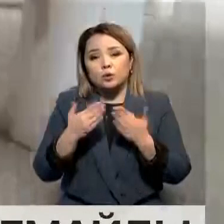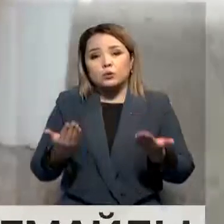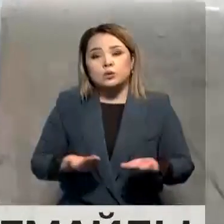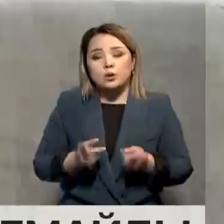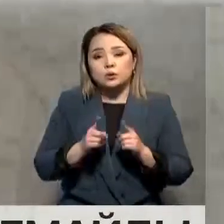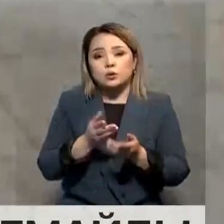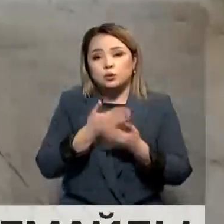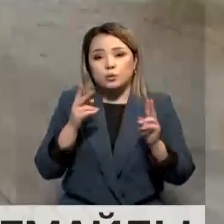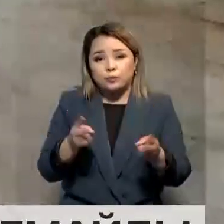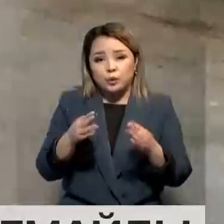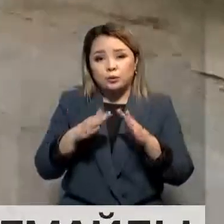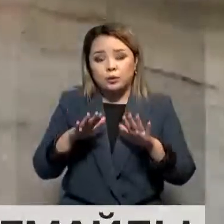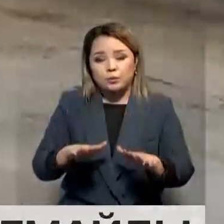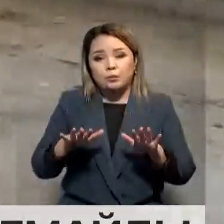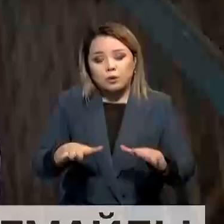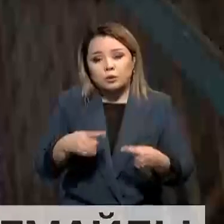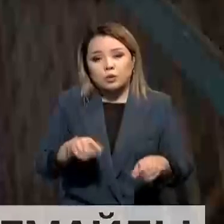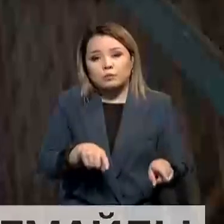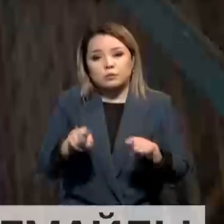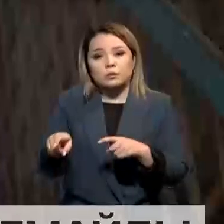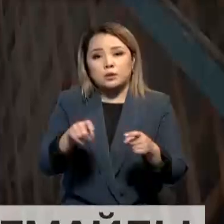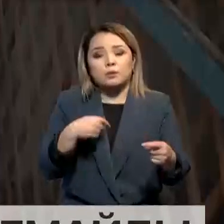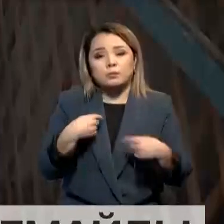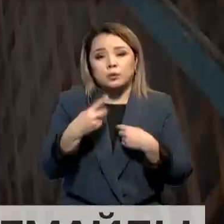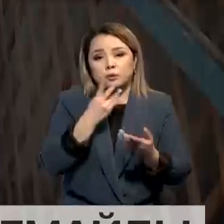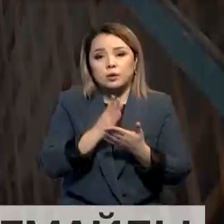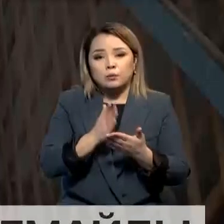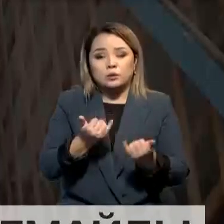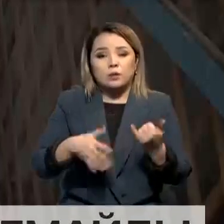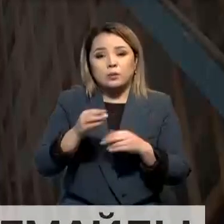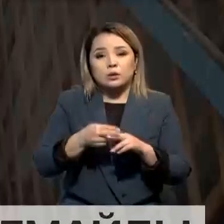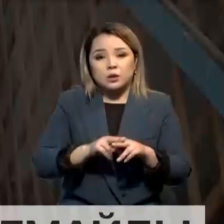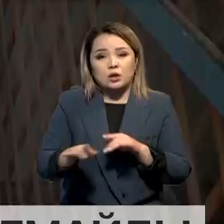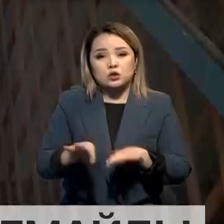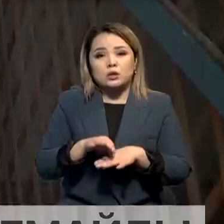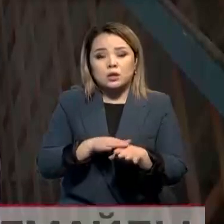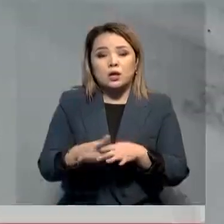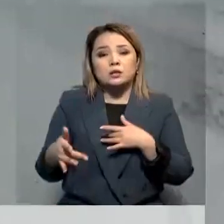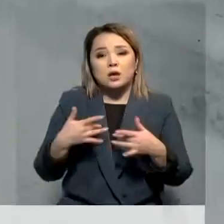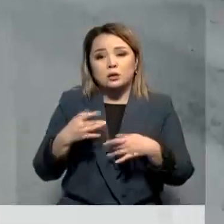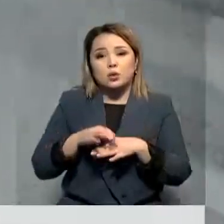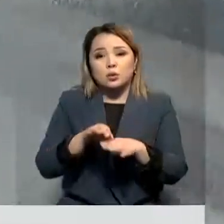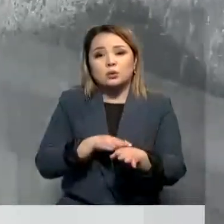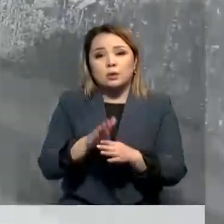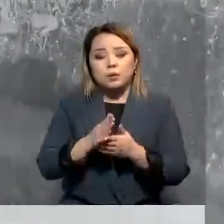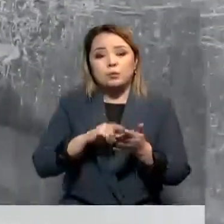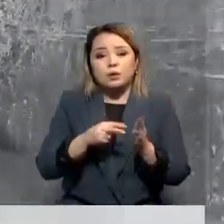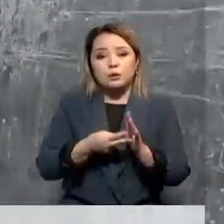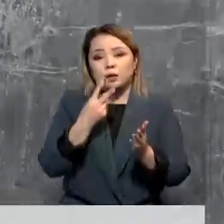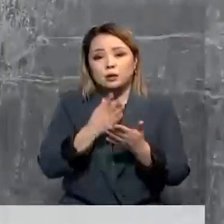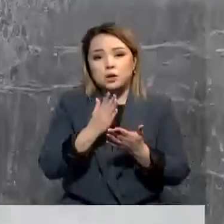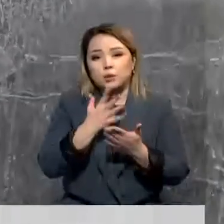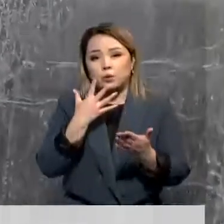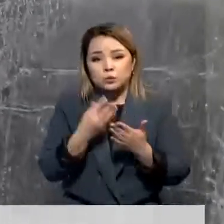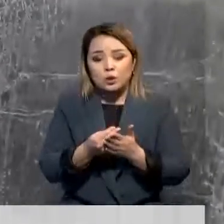болмағандықтан басқа орындарды сағалауға мәжбүр. Біз қиналдымыз, біз бүкіл шараларды театрда өткіземіз, олардың өзінің план работасы бар